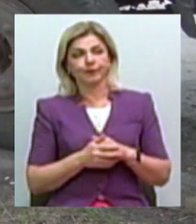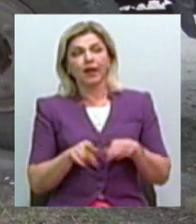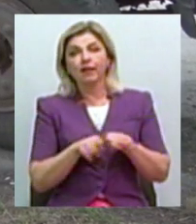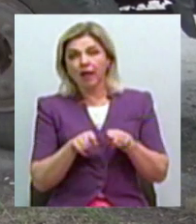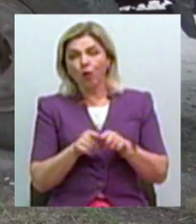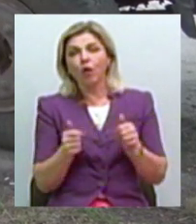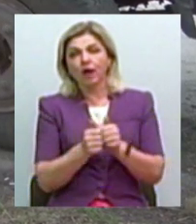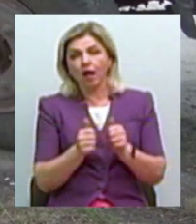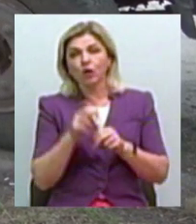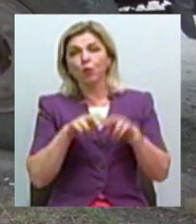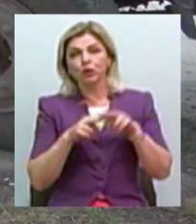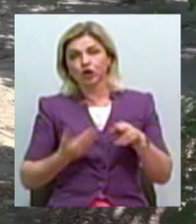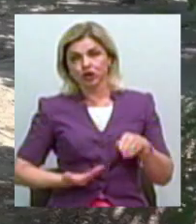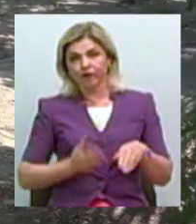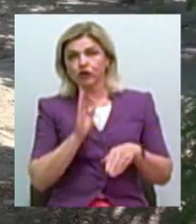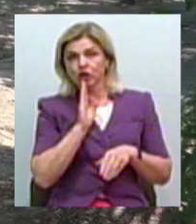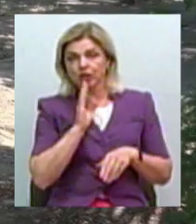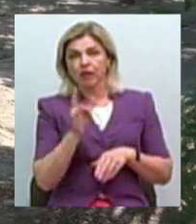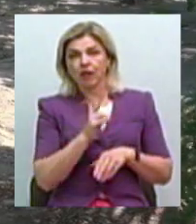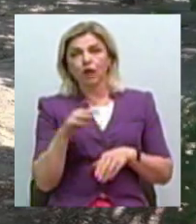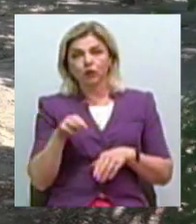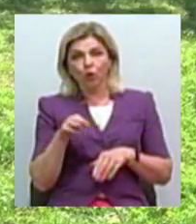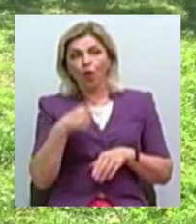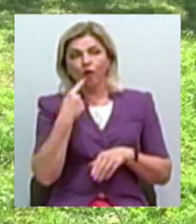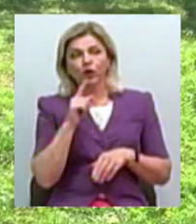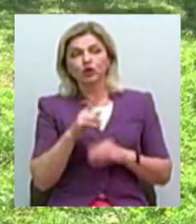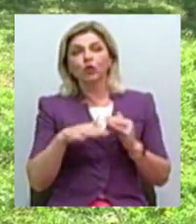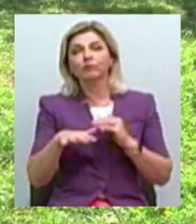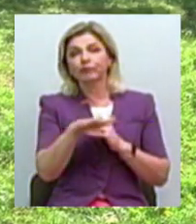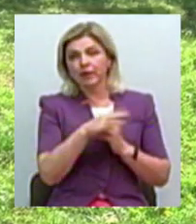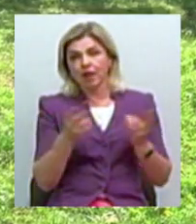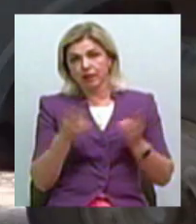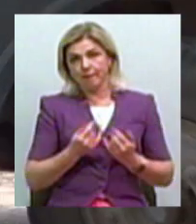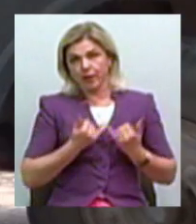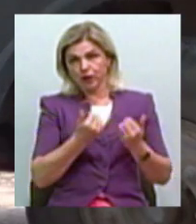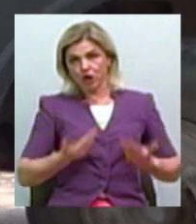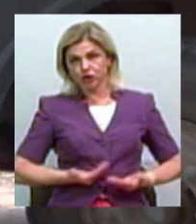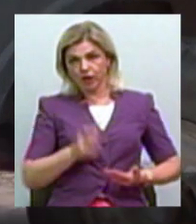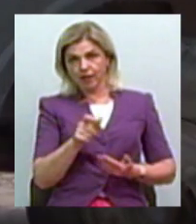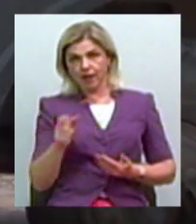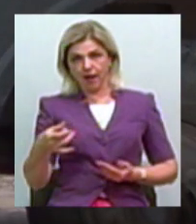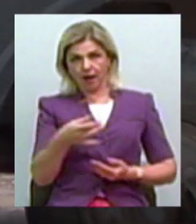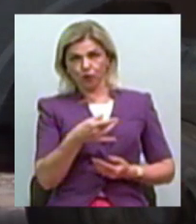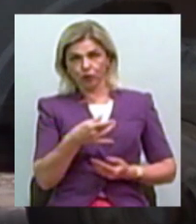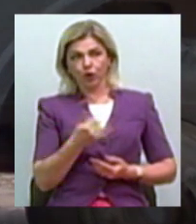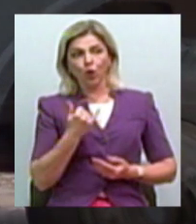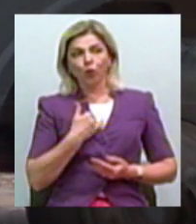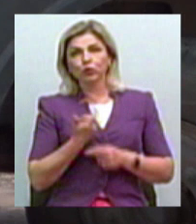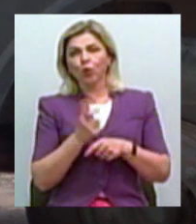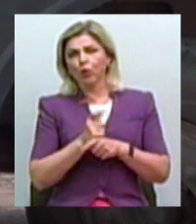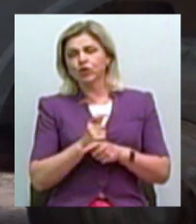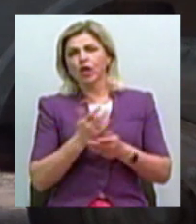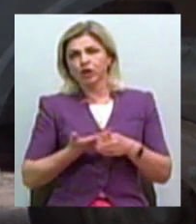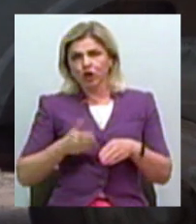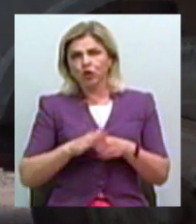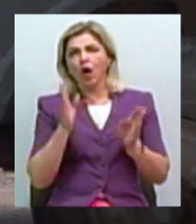поблизу будівництва Наталя Трофименко. Каже, галявина скверу необхідна для жителів району. У нас дуже важкий екологічний район. У